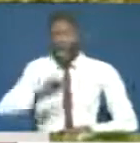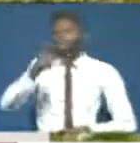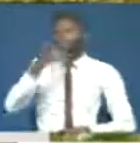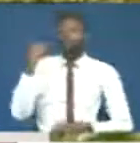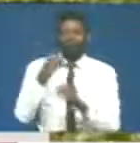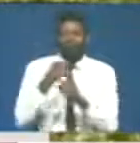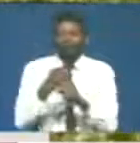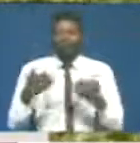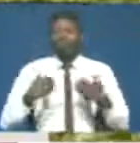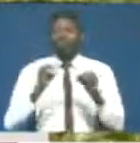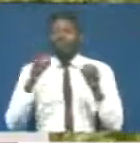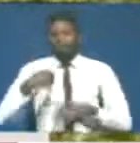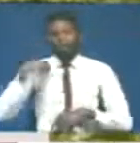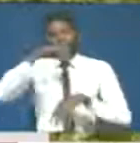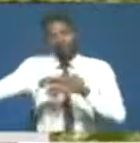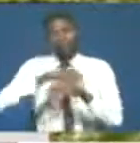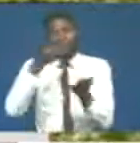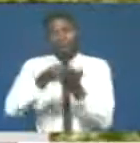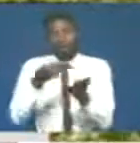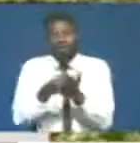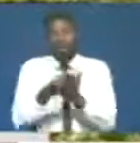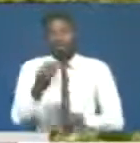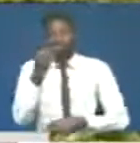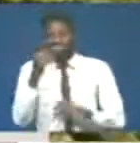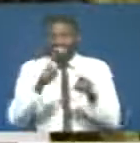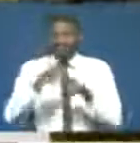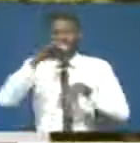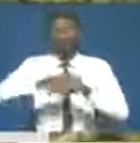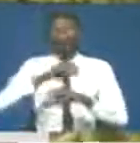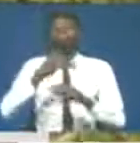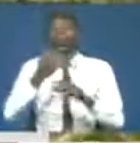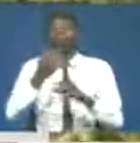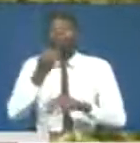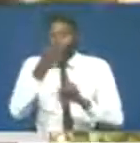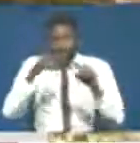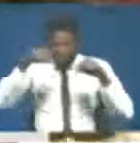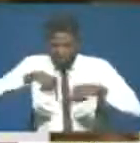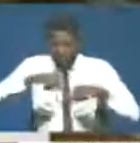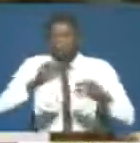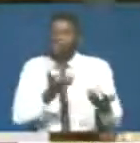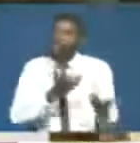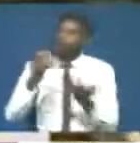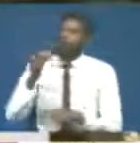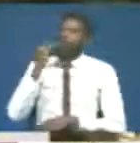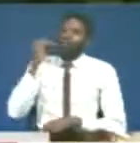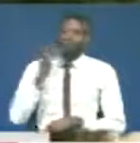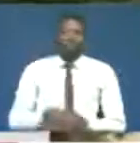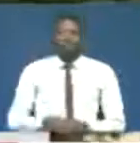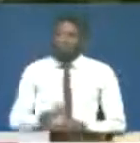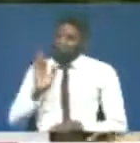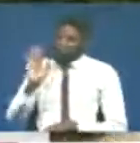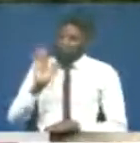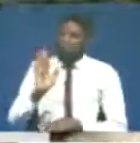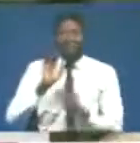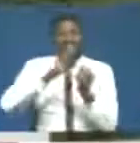yangu ya kula na bado nitatoa chakula tu hapa shambani sina nitapeleka nyumbani. Most of the harvest from the farms around